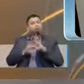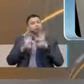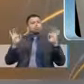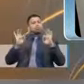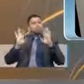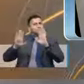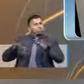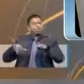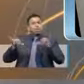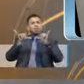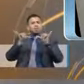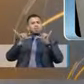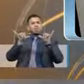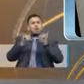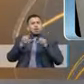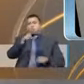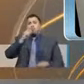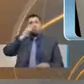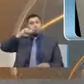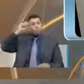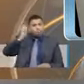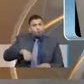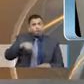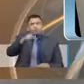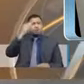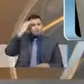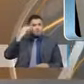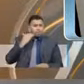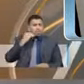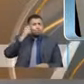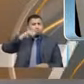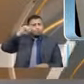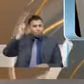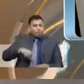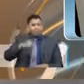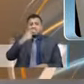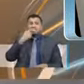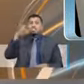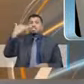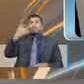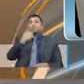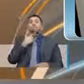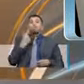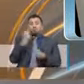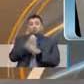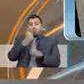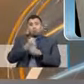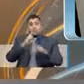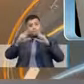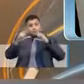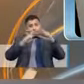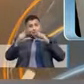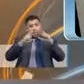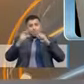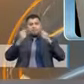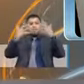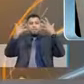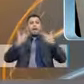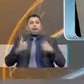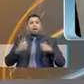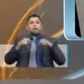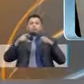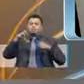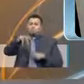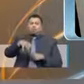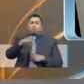هي تتيح للمواطن أو للمواطنين الشباب للتحقق بالعمل المصرفي والمالي في الدولة.